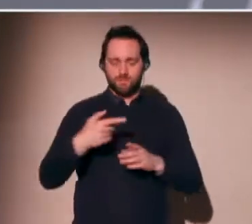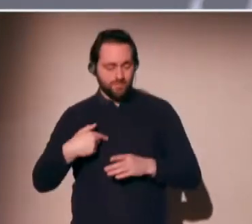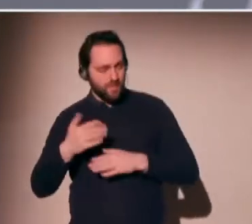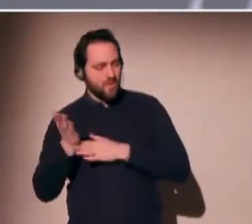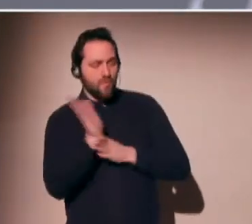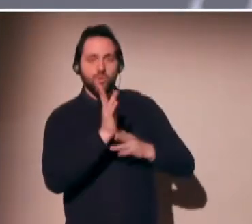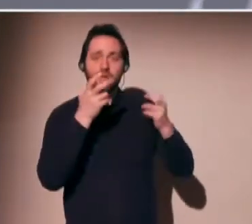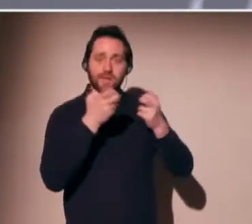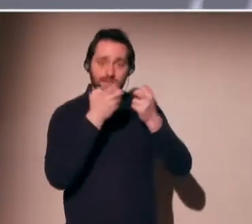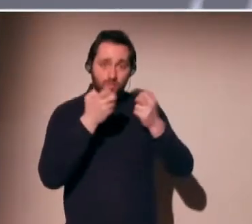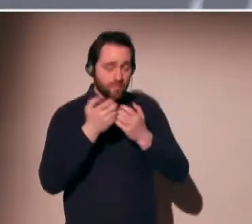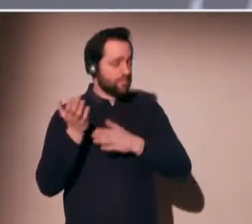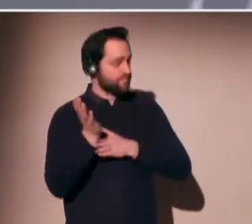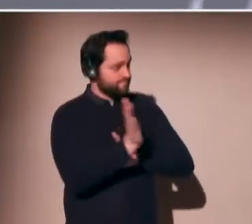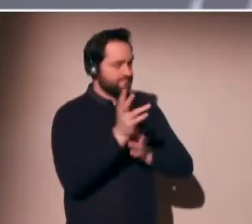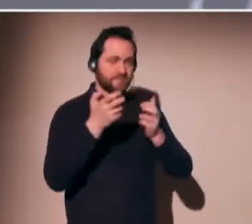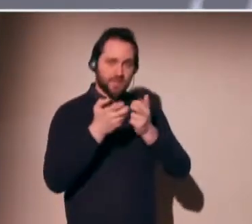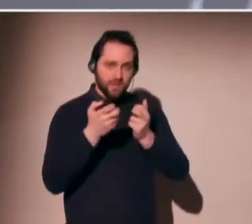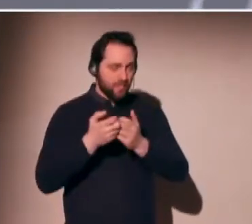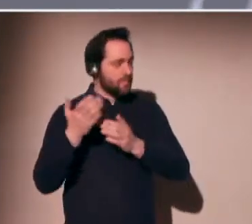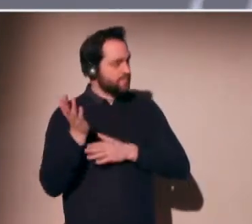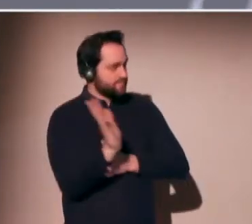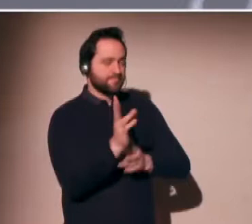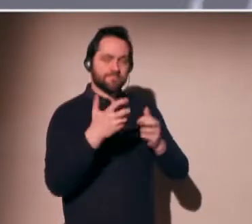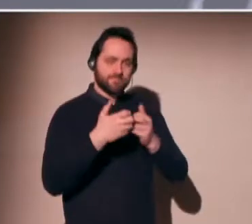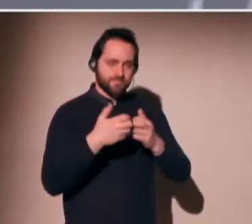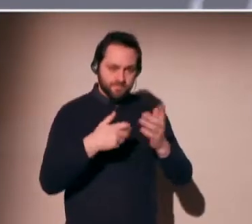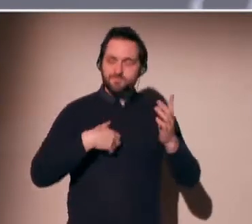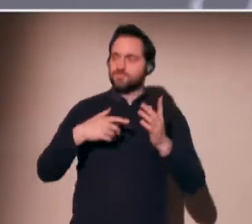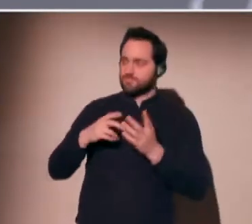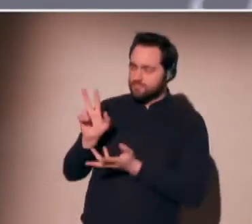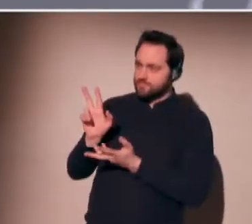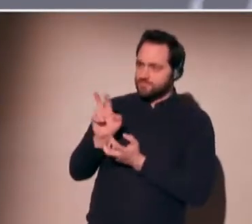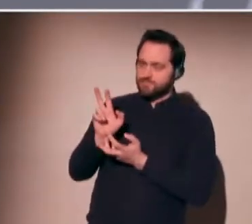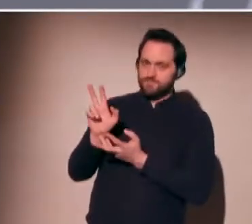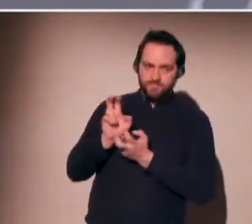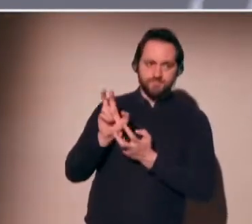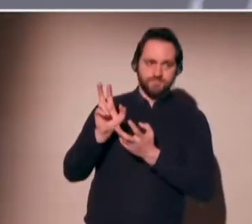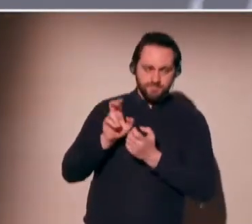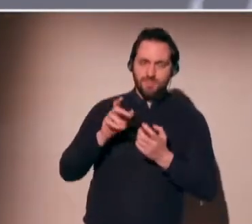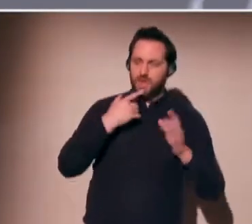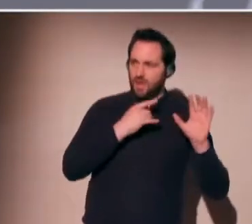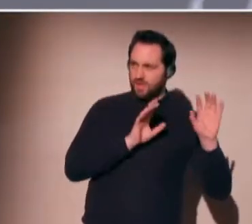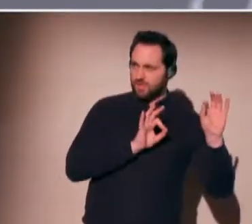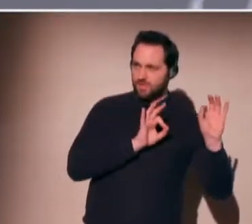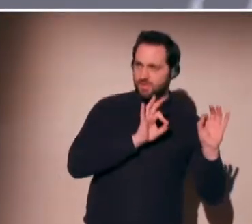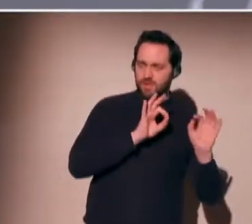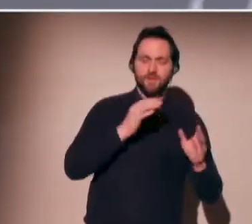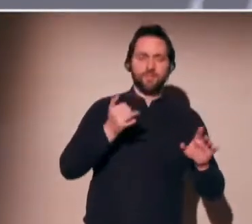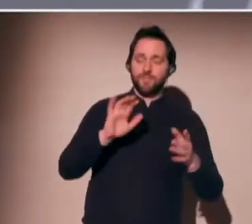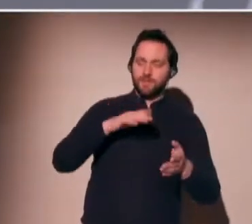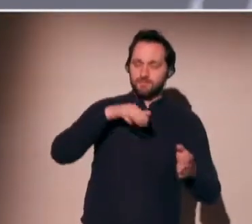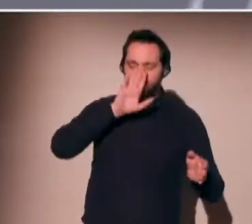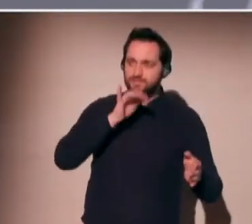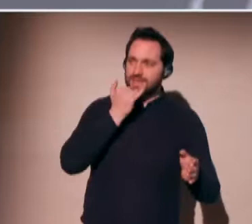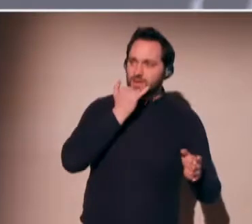essayer d'optimiser ces paramètres de façon à ne pas faire d'erreur sur les exemples, c'est-à-dire pour telle image pour laquelle il sait que c'est un chat, eh